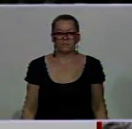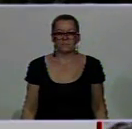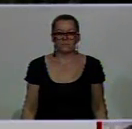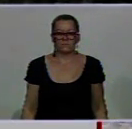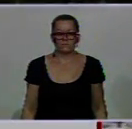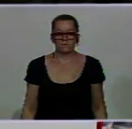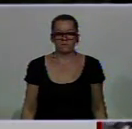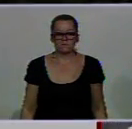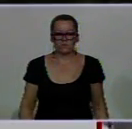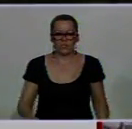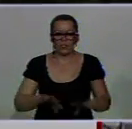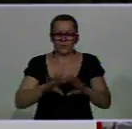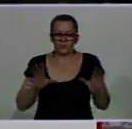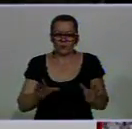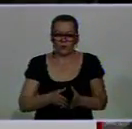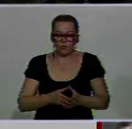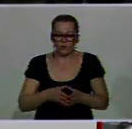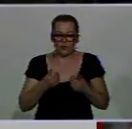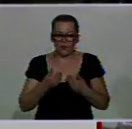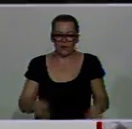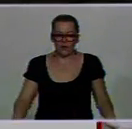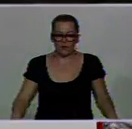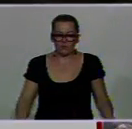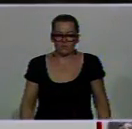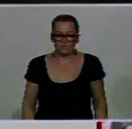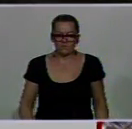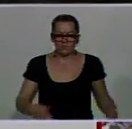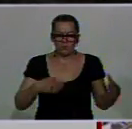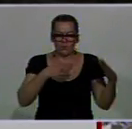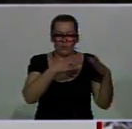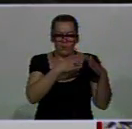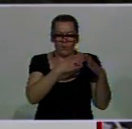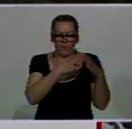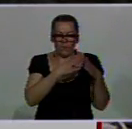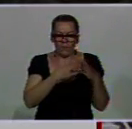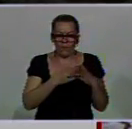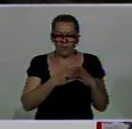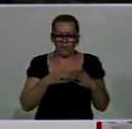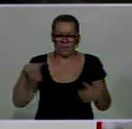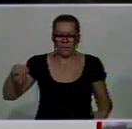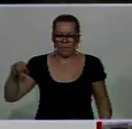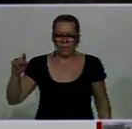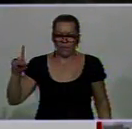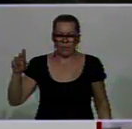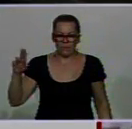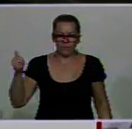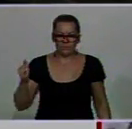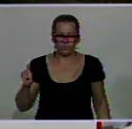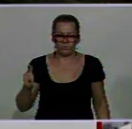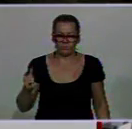Tot s-a adus, bucătăria, morman de fier, morman de molus. Asta e, a